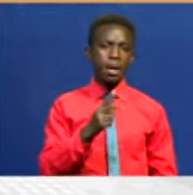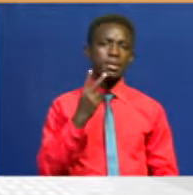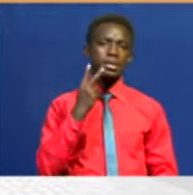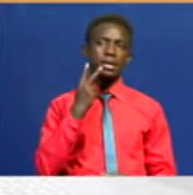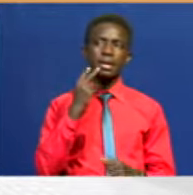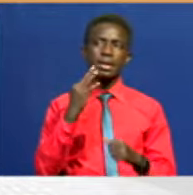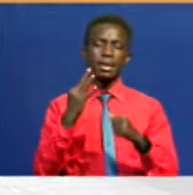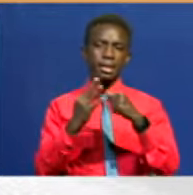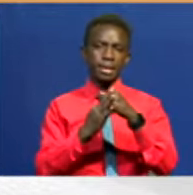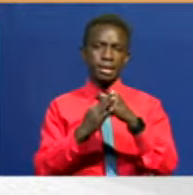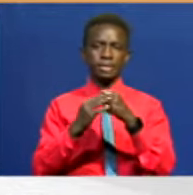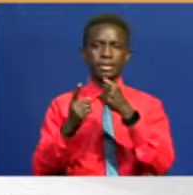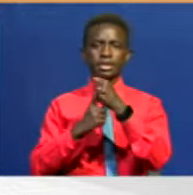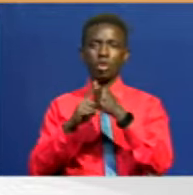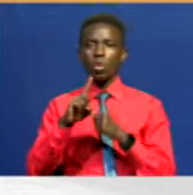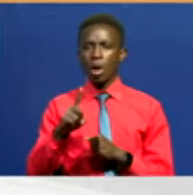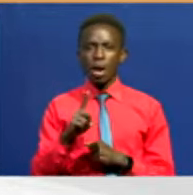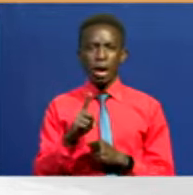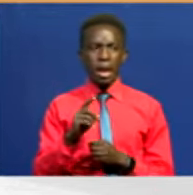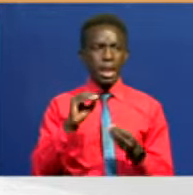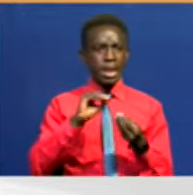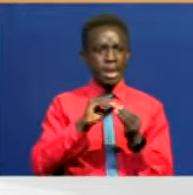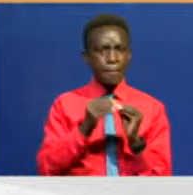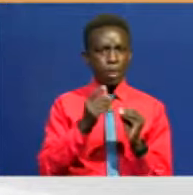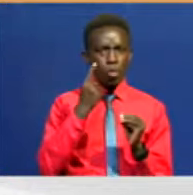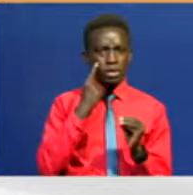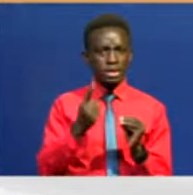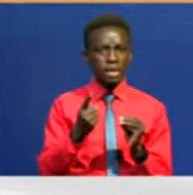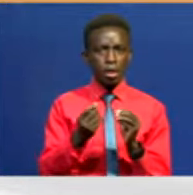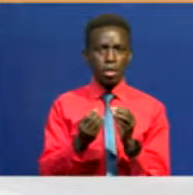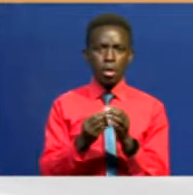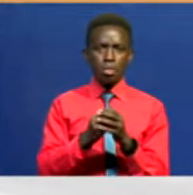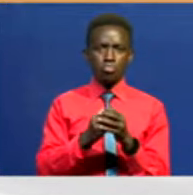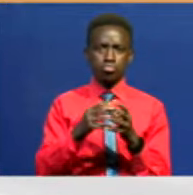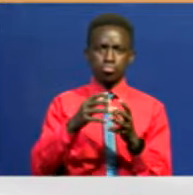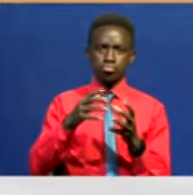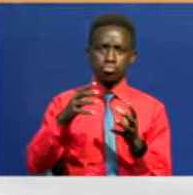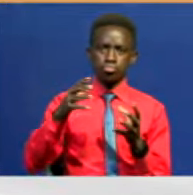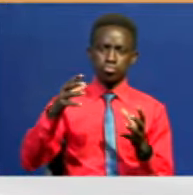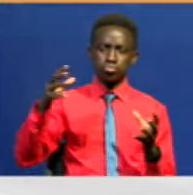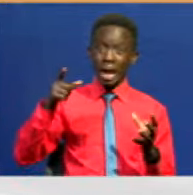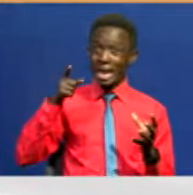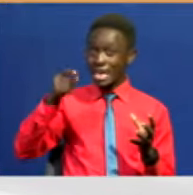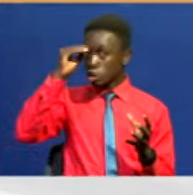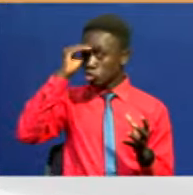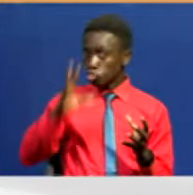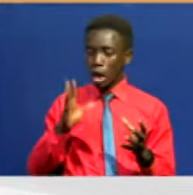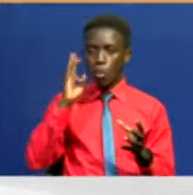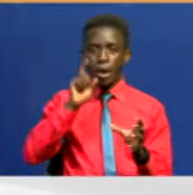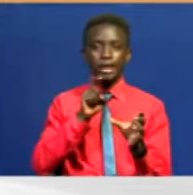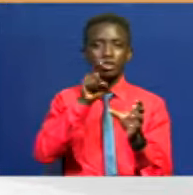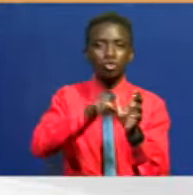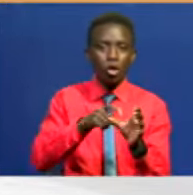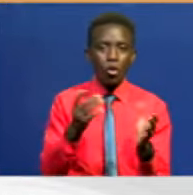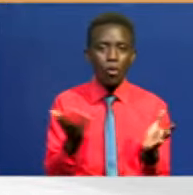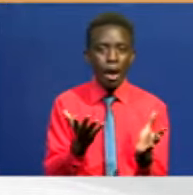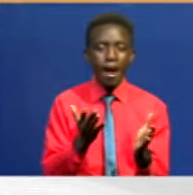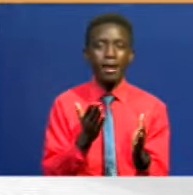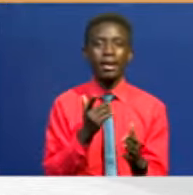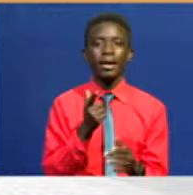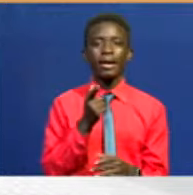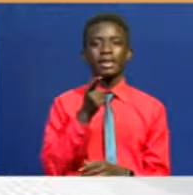1,165,861. Idadi yenyewe inazidi tu kuongezeka, na hawa ni wanafunzi wengi ambao watakuwa wanajiunga na vile vyuo ambavyo umesema ni zaidi ya